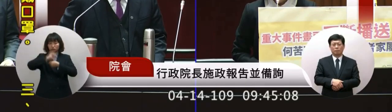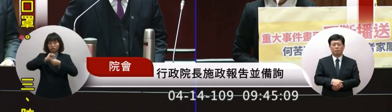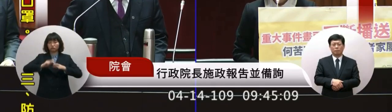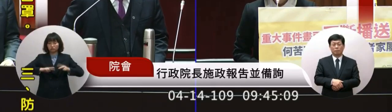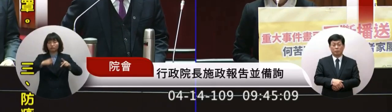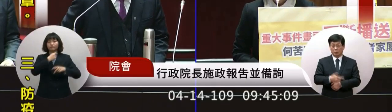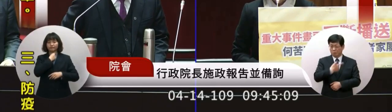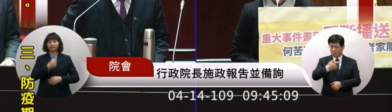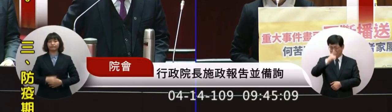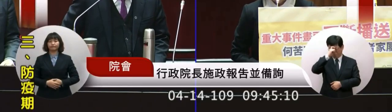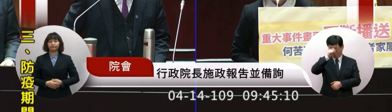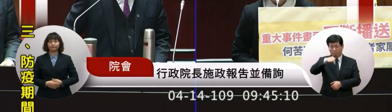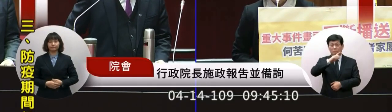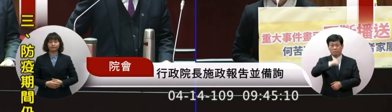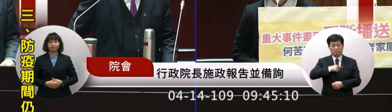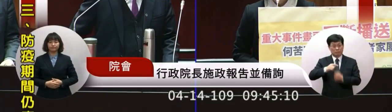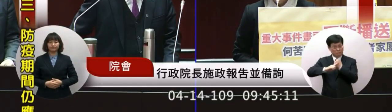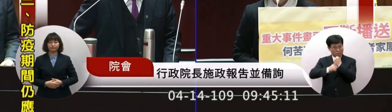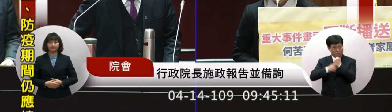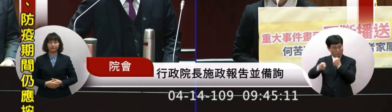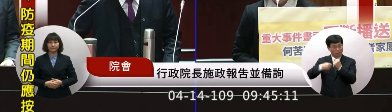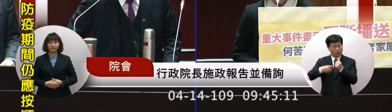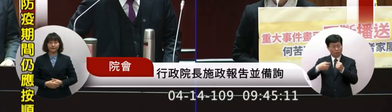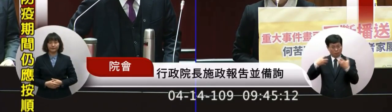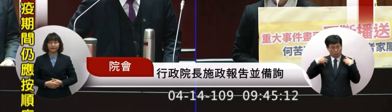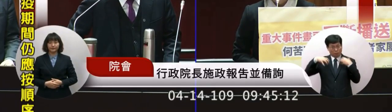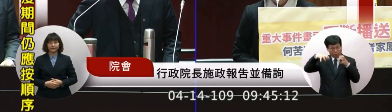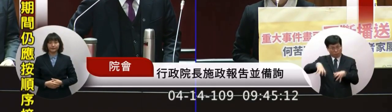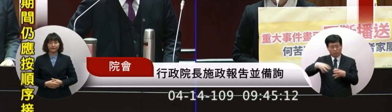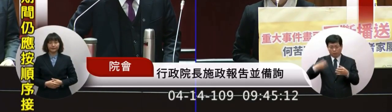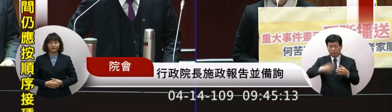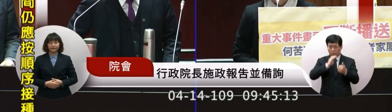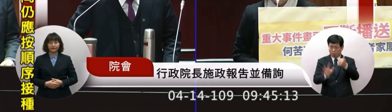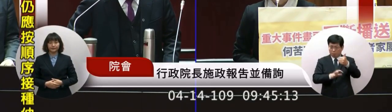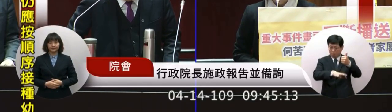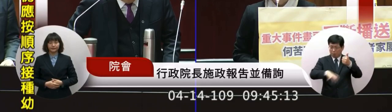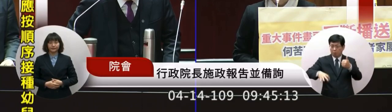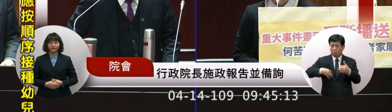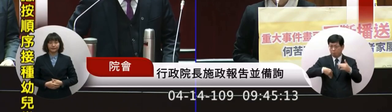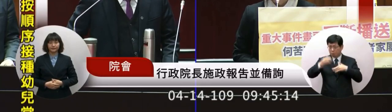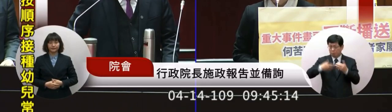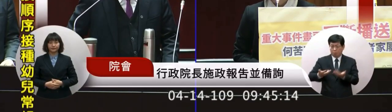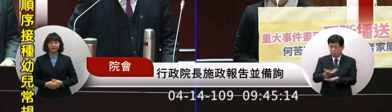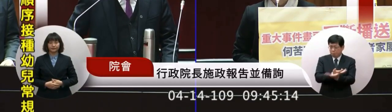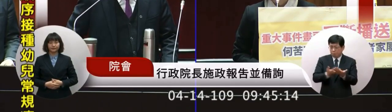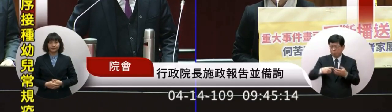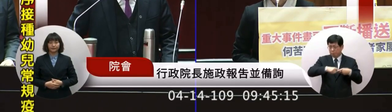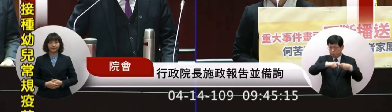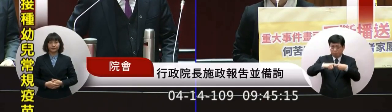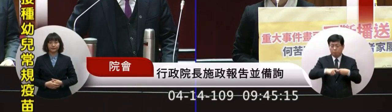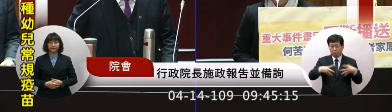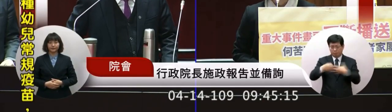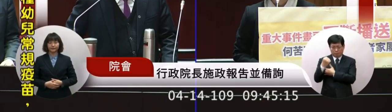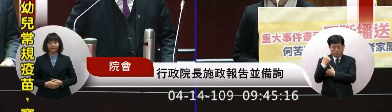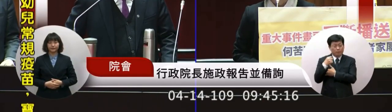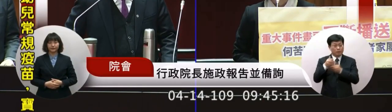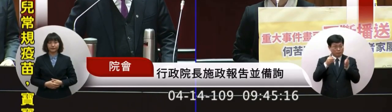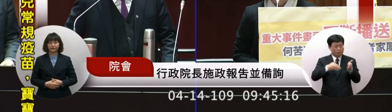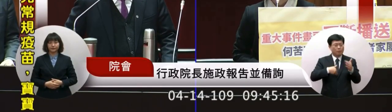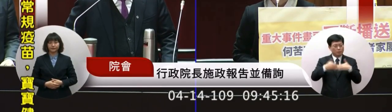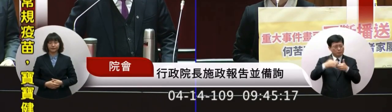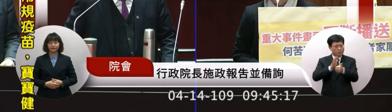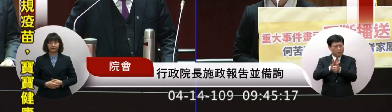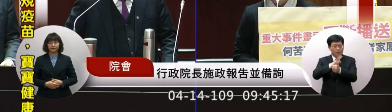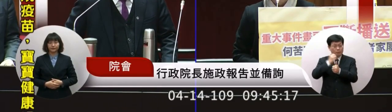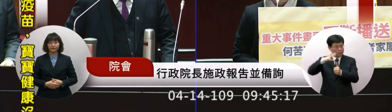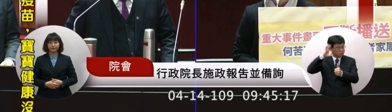强。 我们很希望法的到位之外，各部会应该也要来做个跨部门的协作，以及组织已经更积极的来处理媒体，协助媒体自